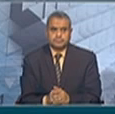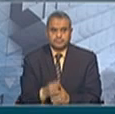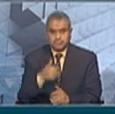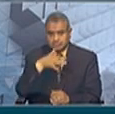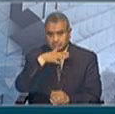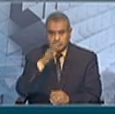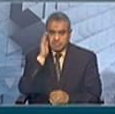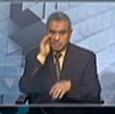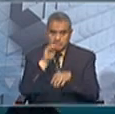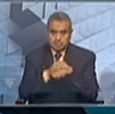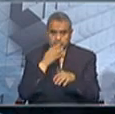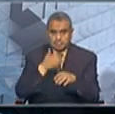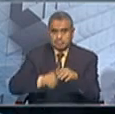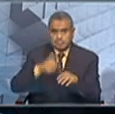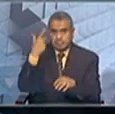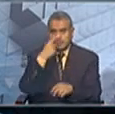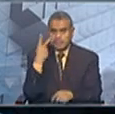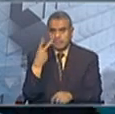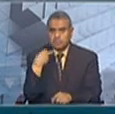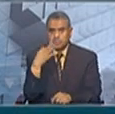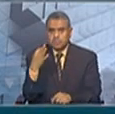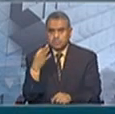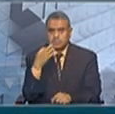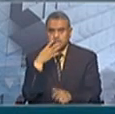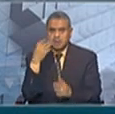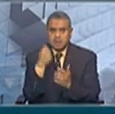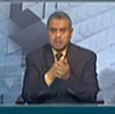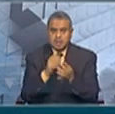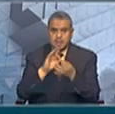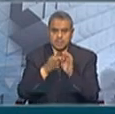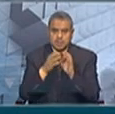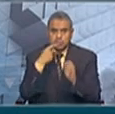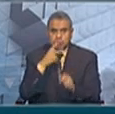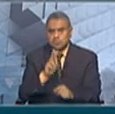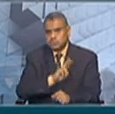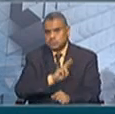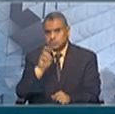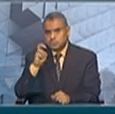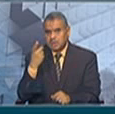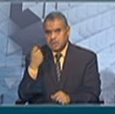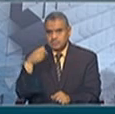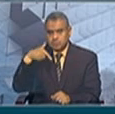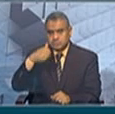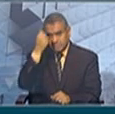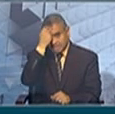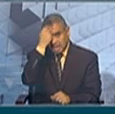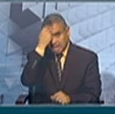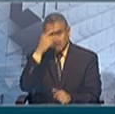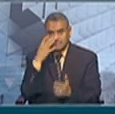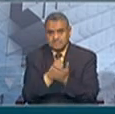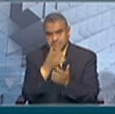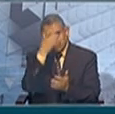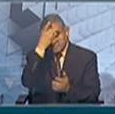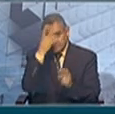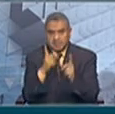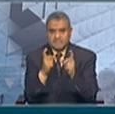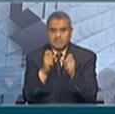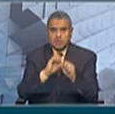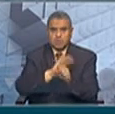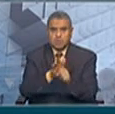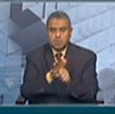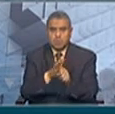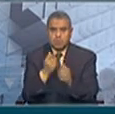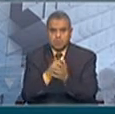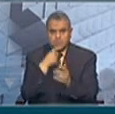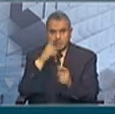أظهر أحدث إحصاء أن 32 مليون وأكثر من 765 ألف شخص أصيبوا بفيروس كورونا المستجد